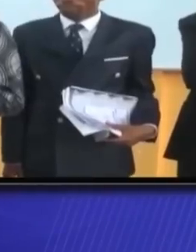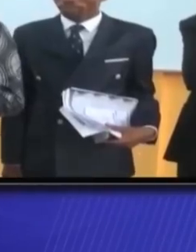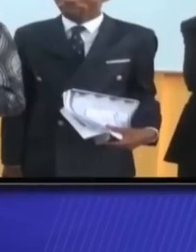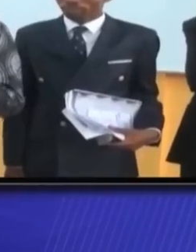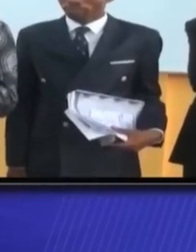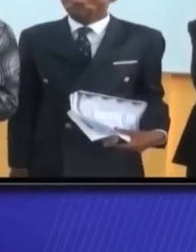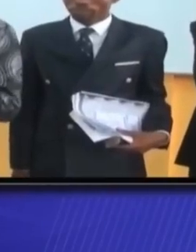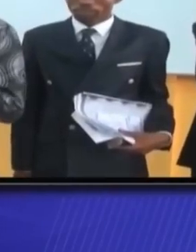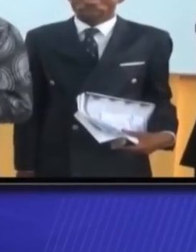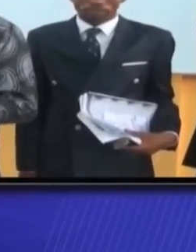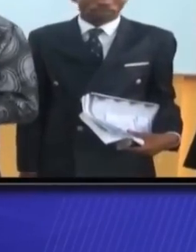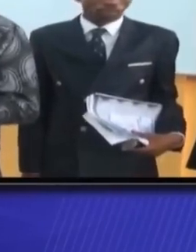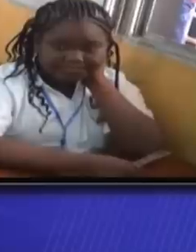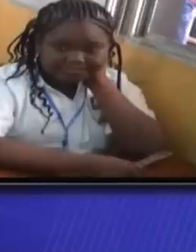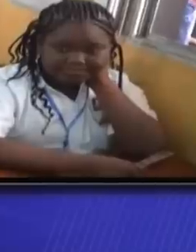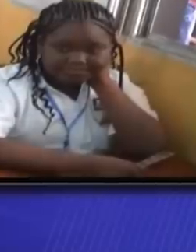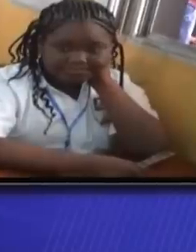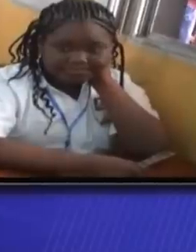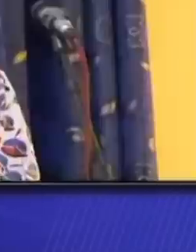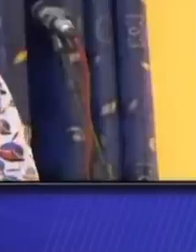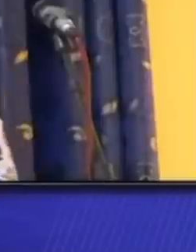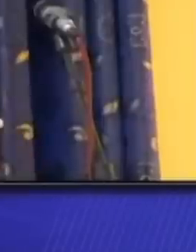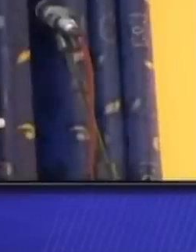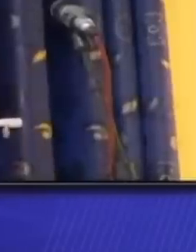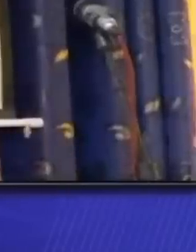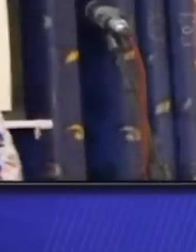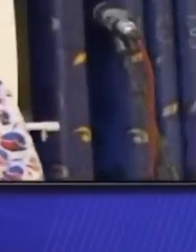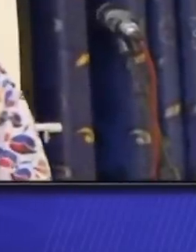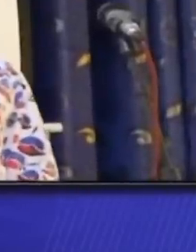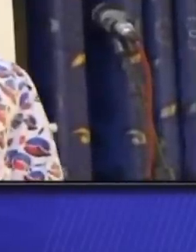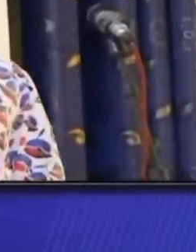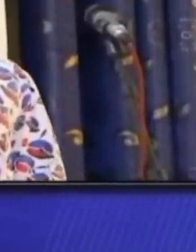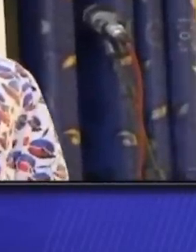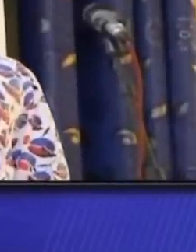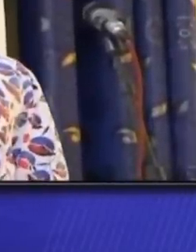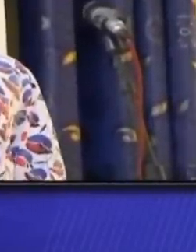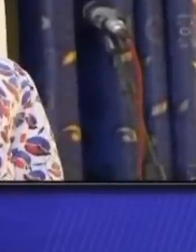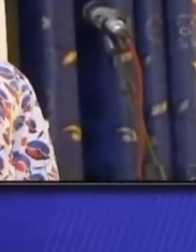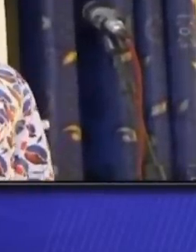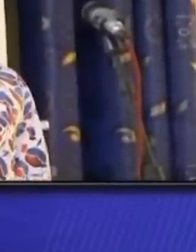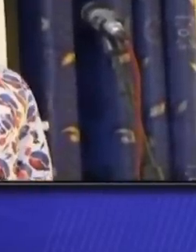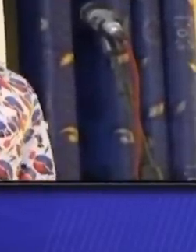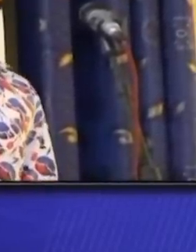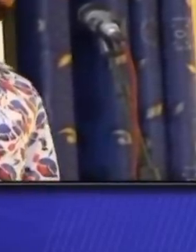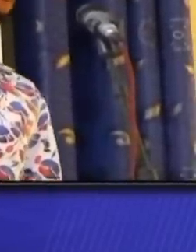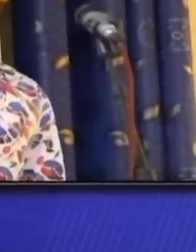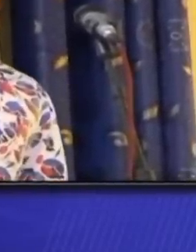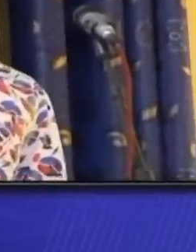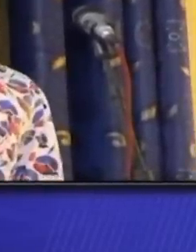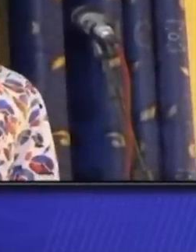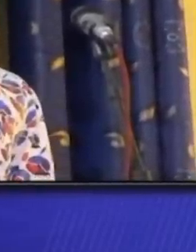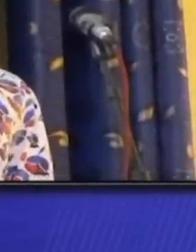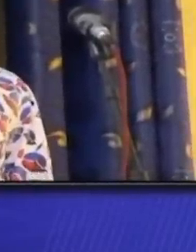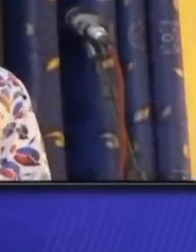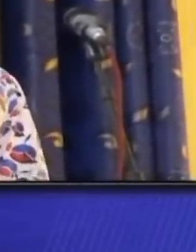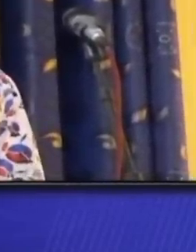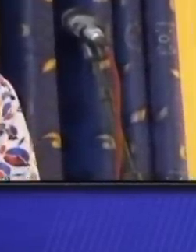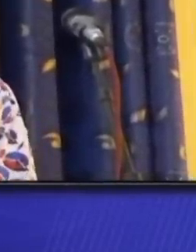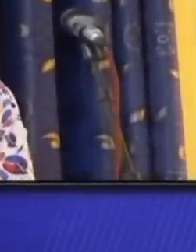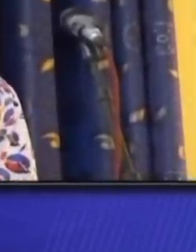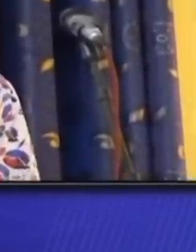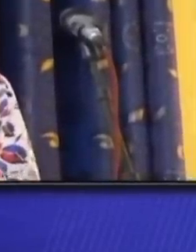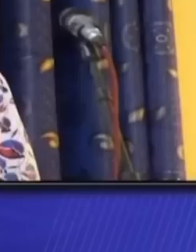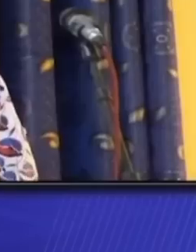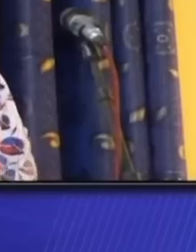Un bâtiment imposant est sorti des terres à l'hôpital général de référence de Kinshasa Ex-Mamaemo. De nombreux services vont y être logés,